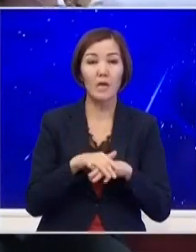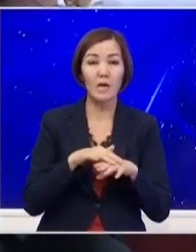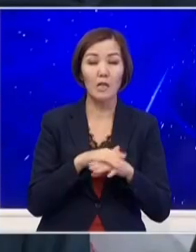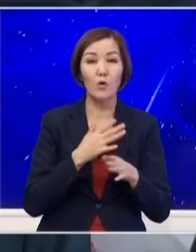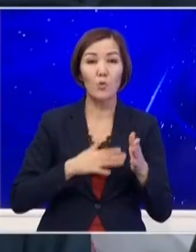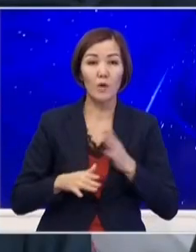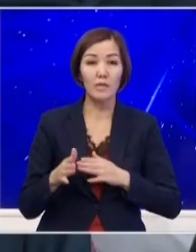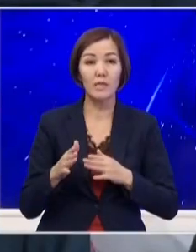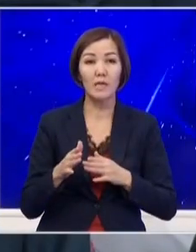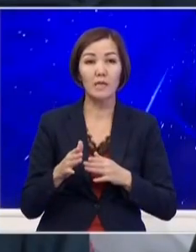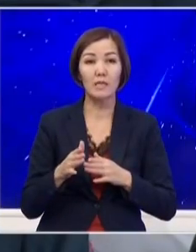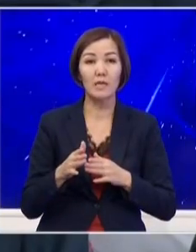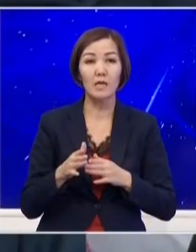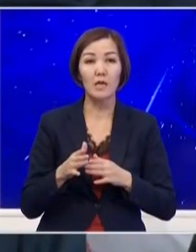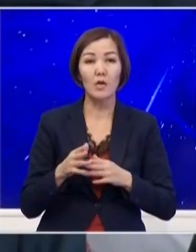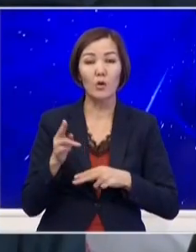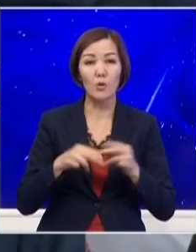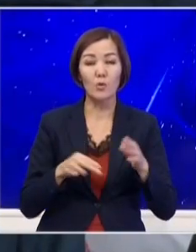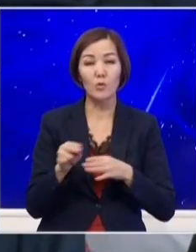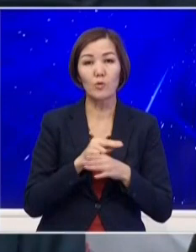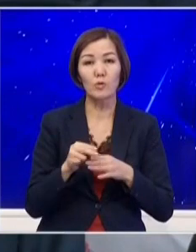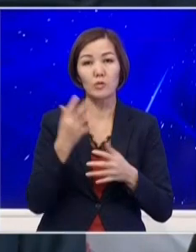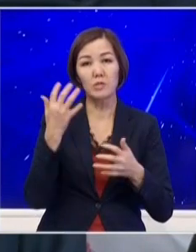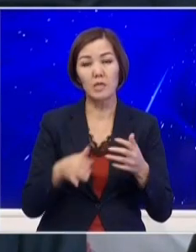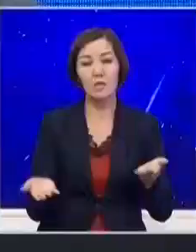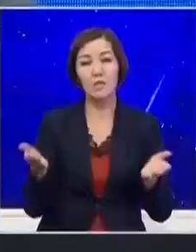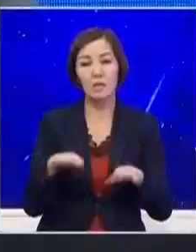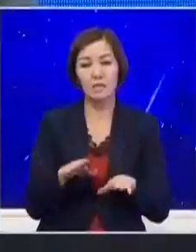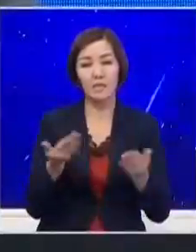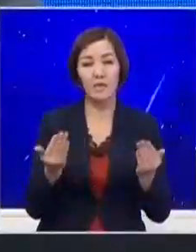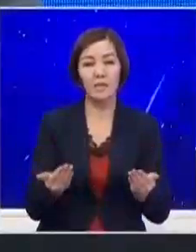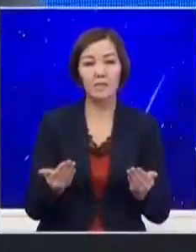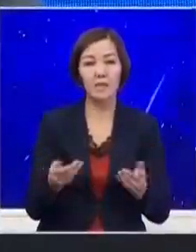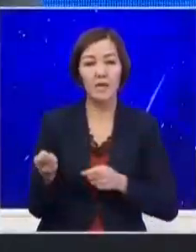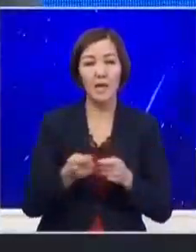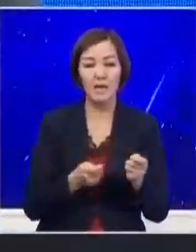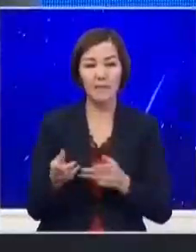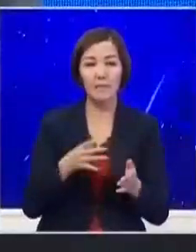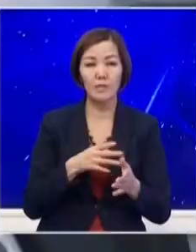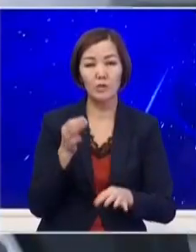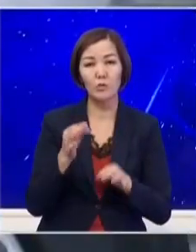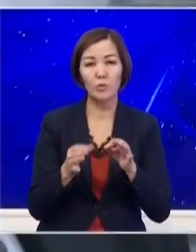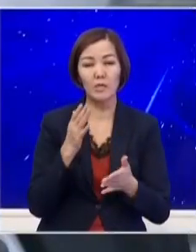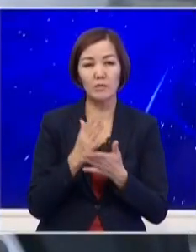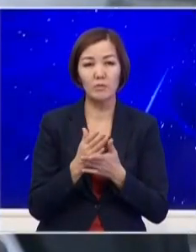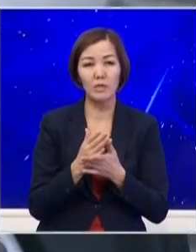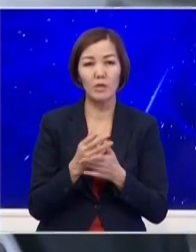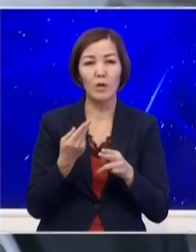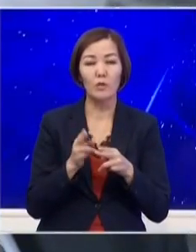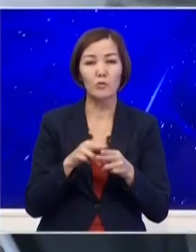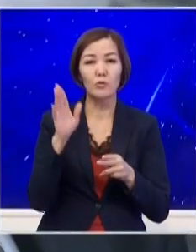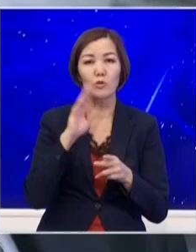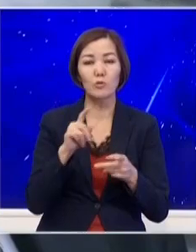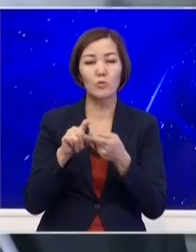көпке созылмапты. Жауапты мердігер істі жол ортада тастаған. Қазірде жергілікті әкімдік олармен соттасып жатыр. Сондықтан су